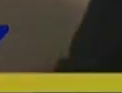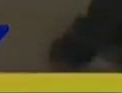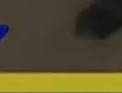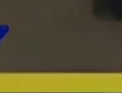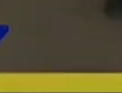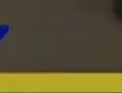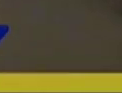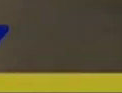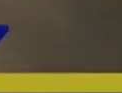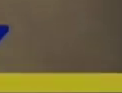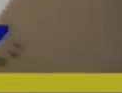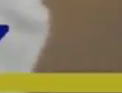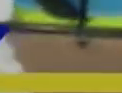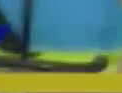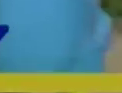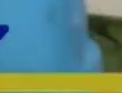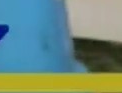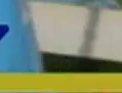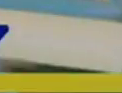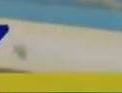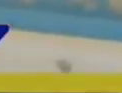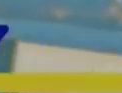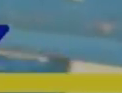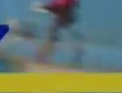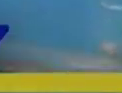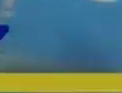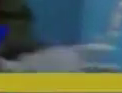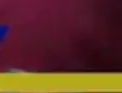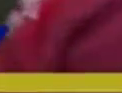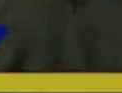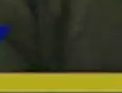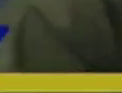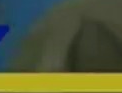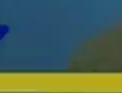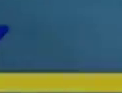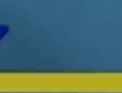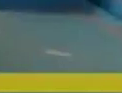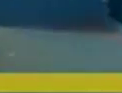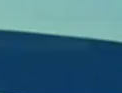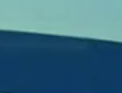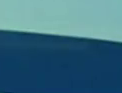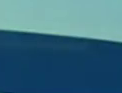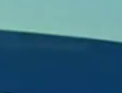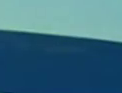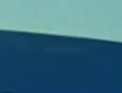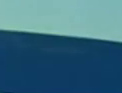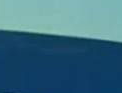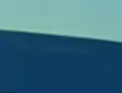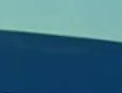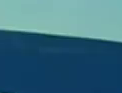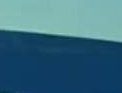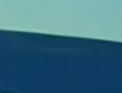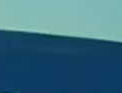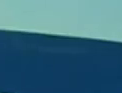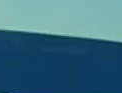pour circonscrire la maladie. C'est le menu de ce journal. Bonjour à tous, merci de suivre les actualités de la mi-journée sur la télévision